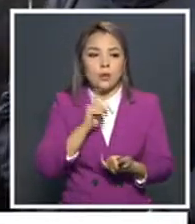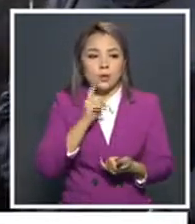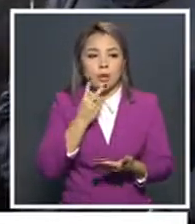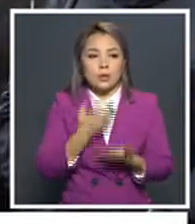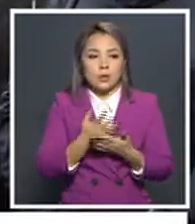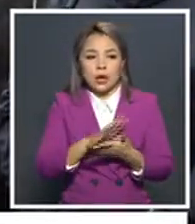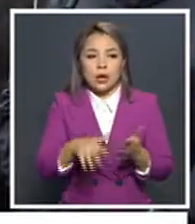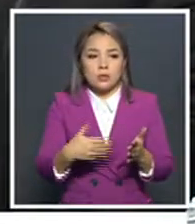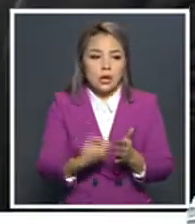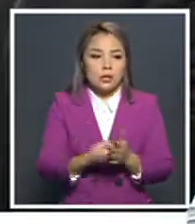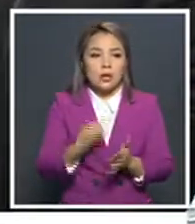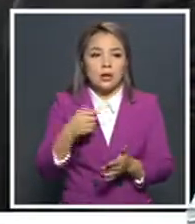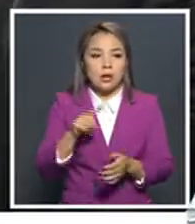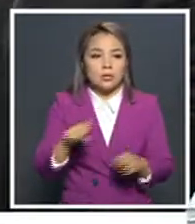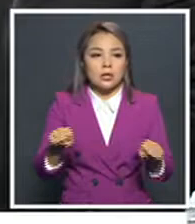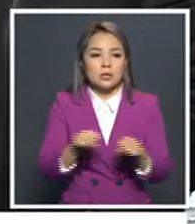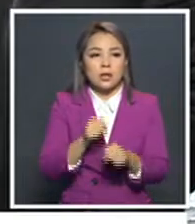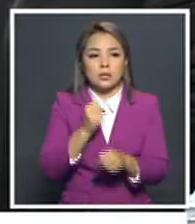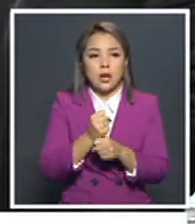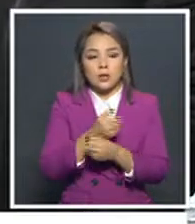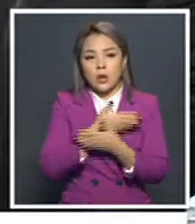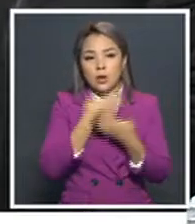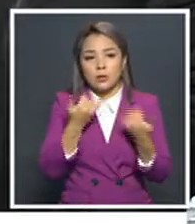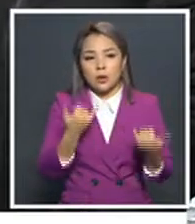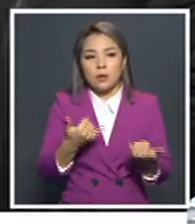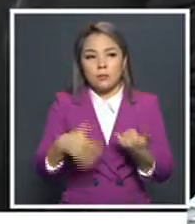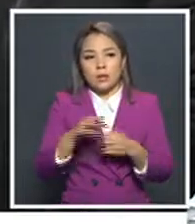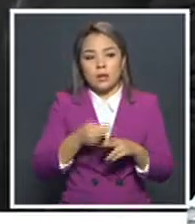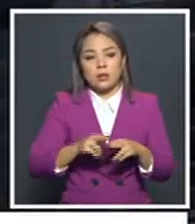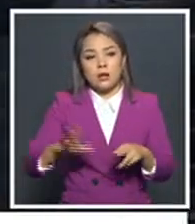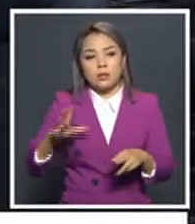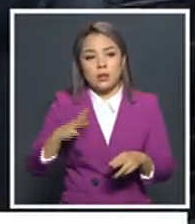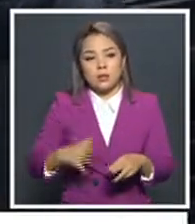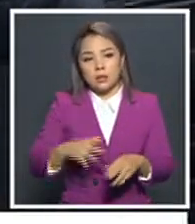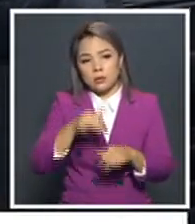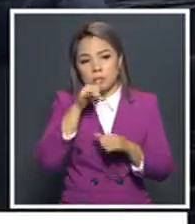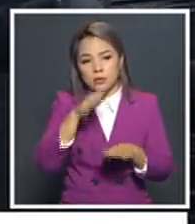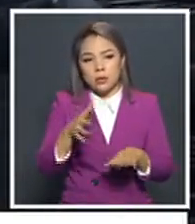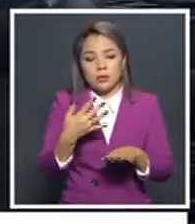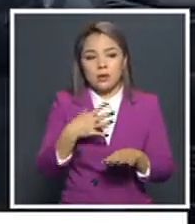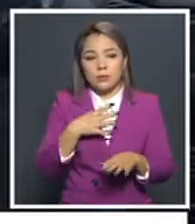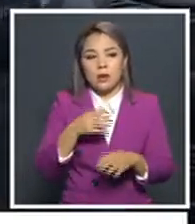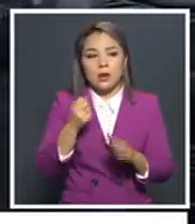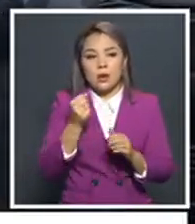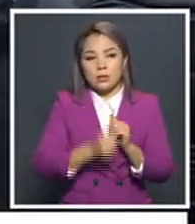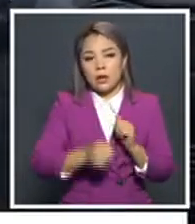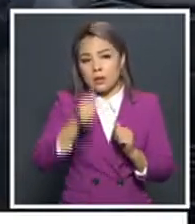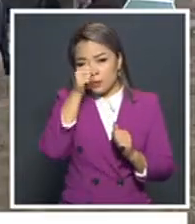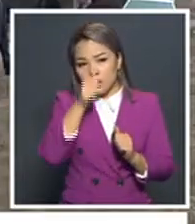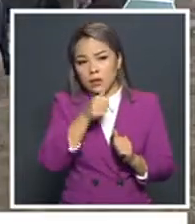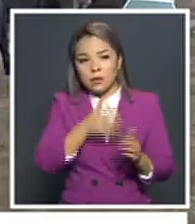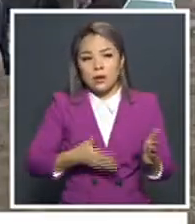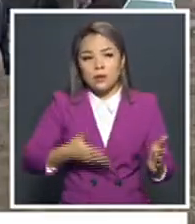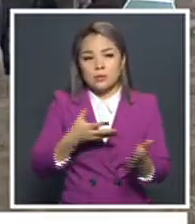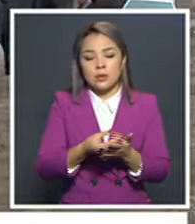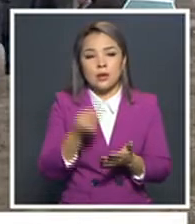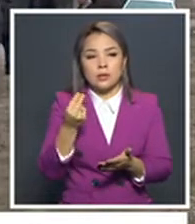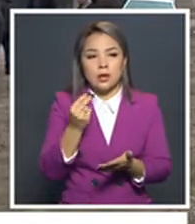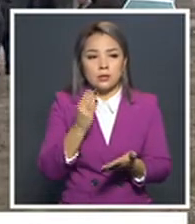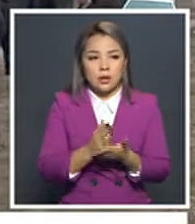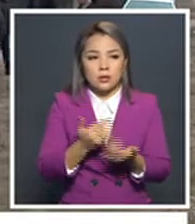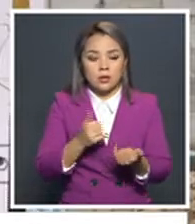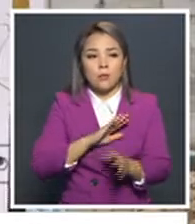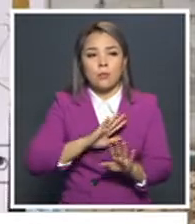желісі қосылмай тұр. Тұрғындар электр пешімен амалдап отырғандарын айтады. Оған айына 40 қаржы төлеуге мәжбүр. Баспаналардың көбі